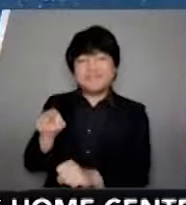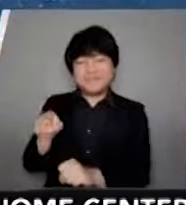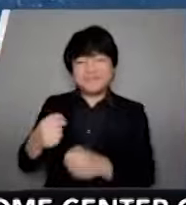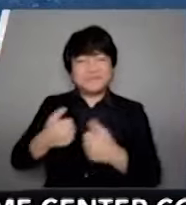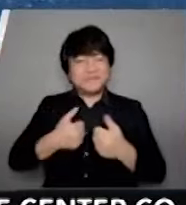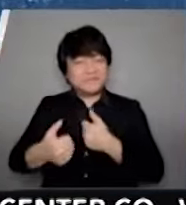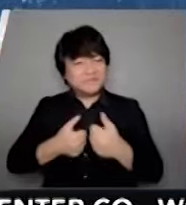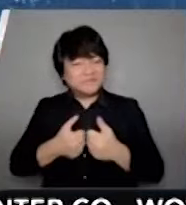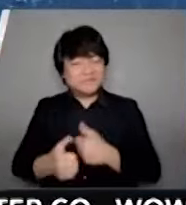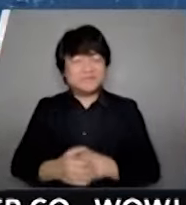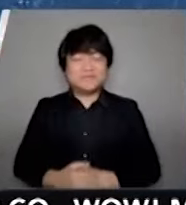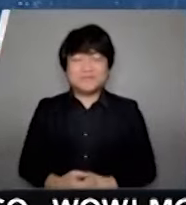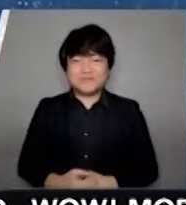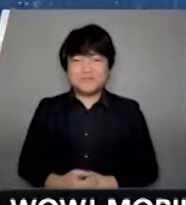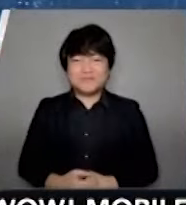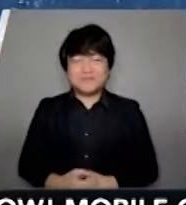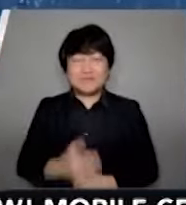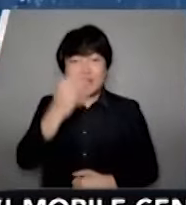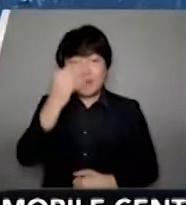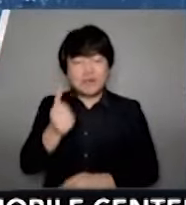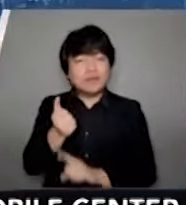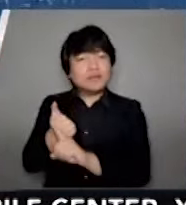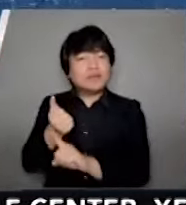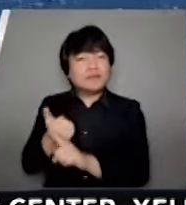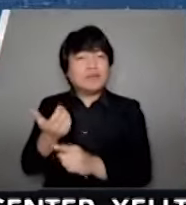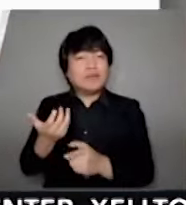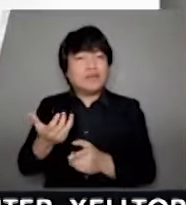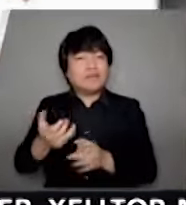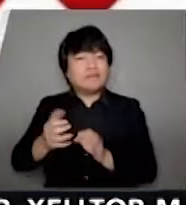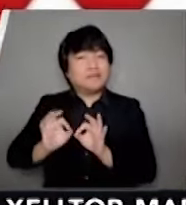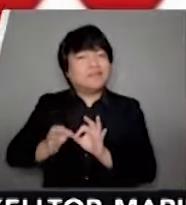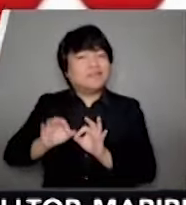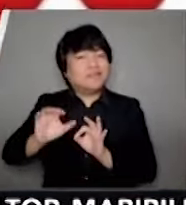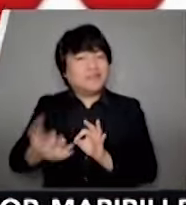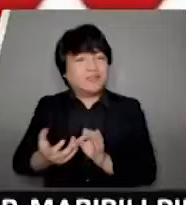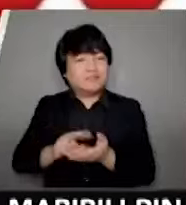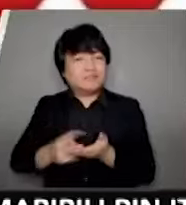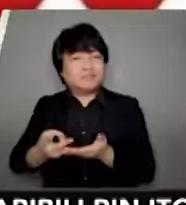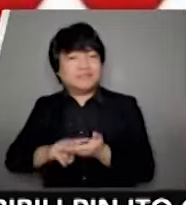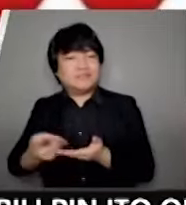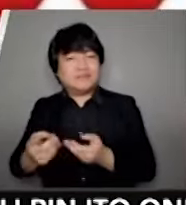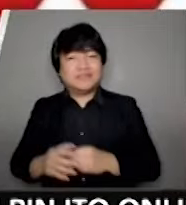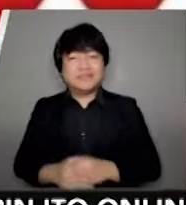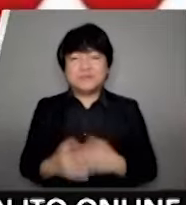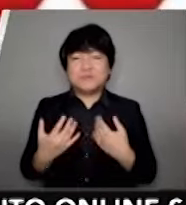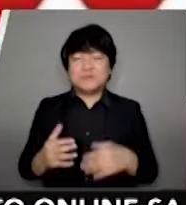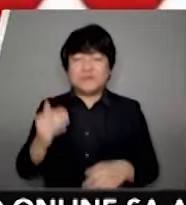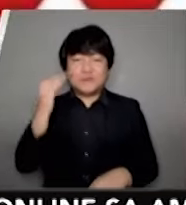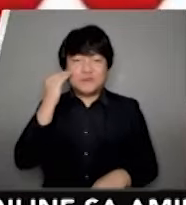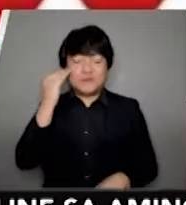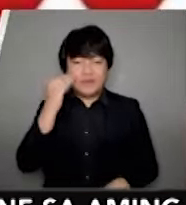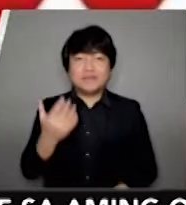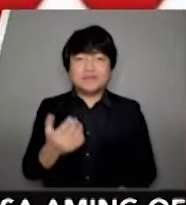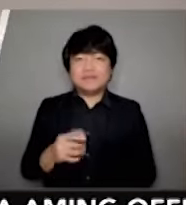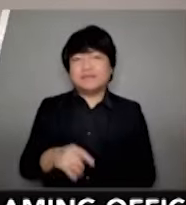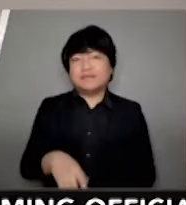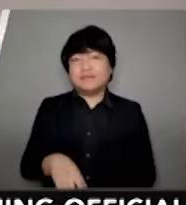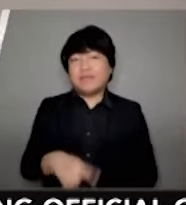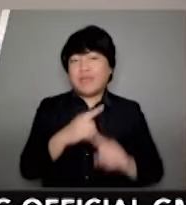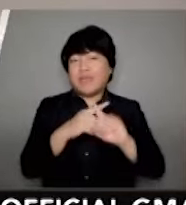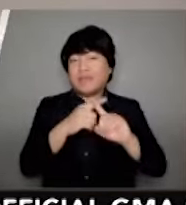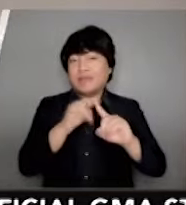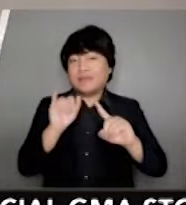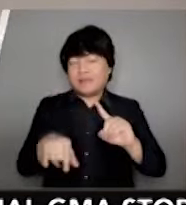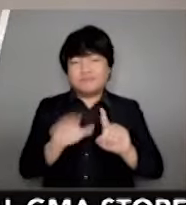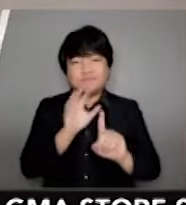tila interpreter kasi siya ng isang finalist. Trending tuloy ang kanyang pangalan sa X. Well appreciated din ng kanyang